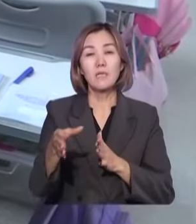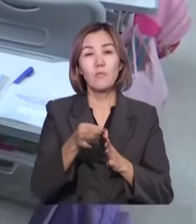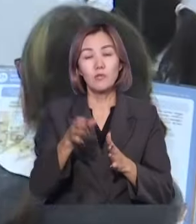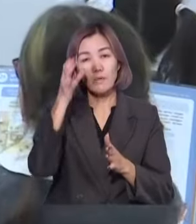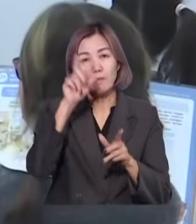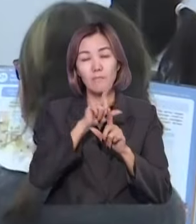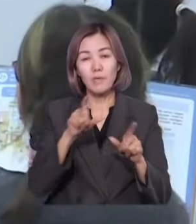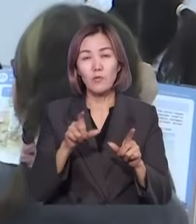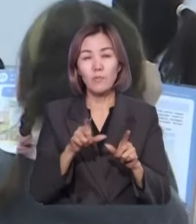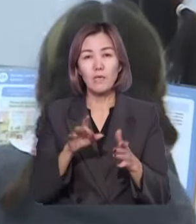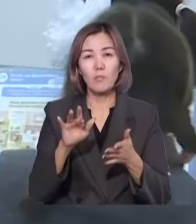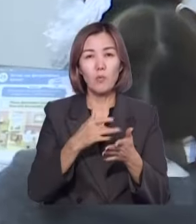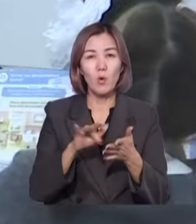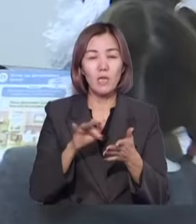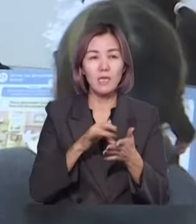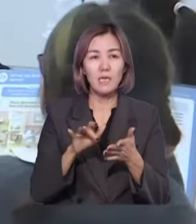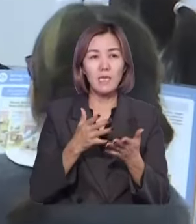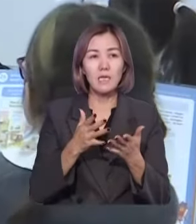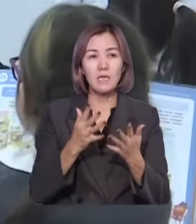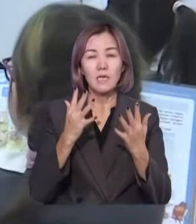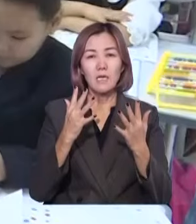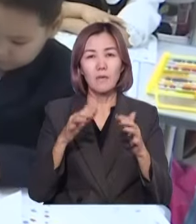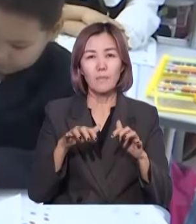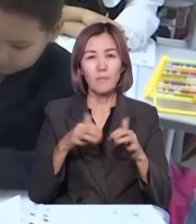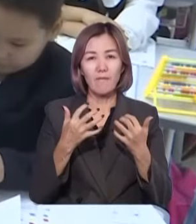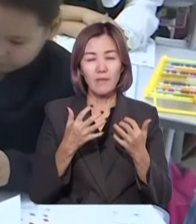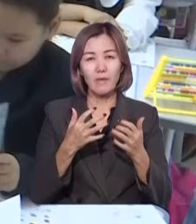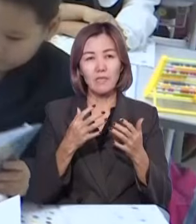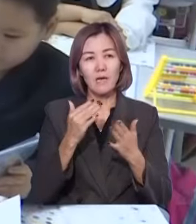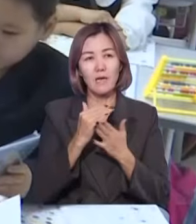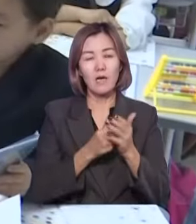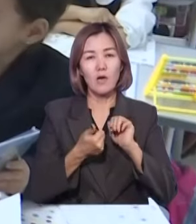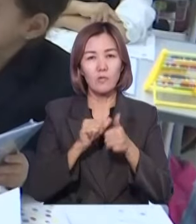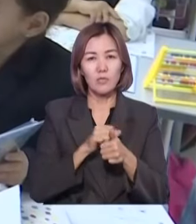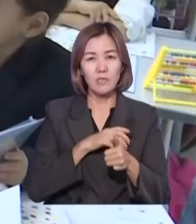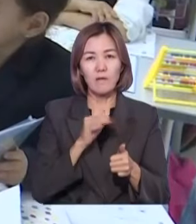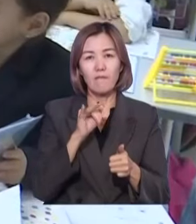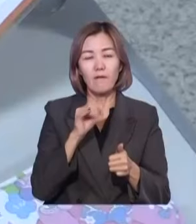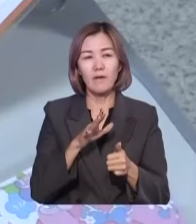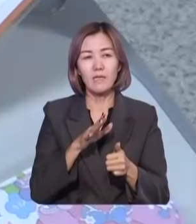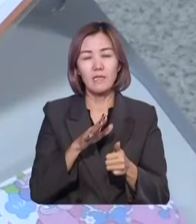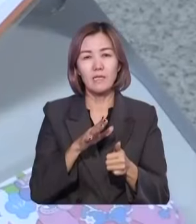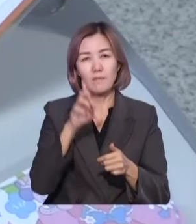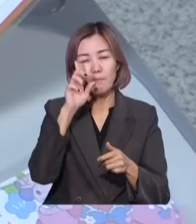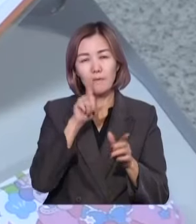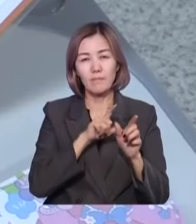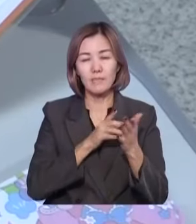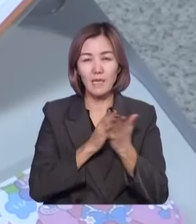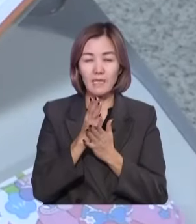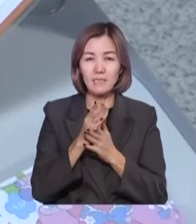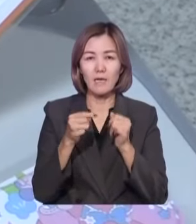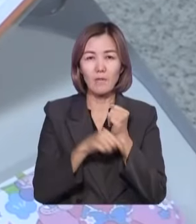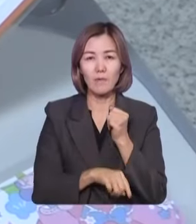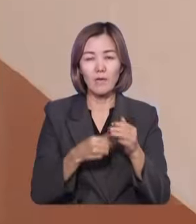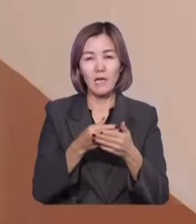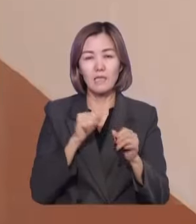білім беру мекемелерінде бухгалтерлік есептеу жүйесі сандық жүйеге көшті. Яғни фаворит жүйесі білім саласына сыбайлас жемқорлық тәуекелдерін алдын алу